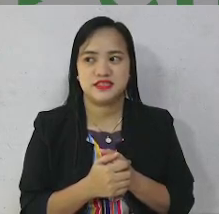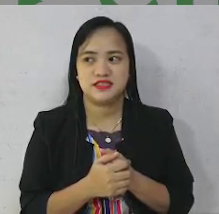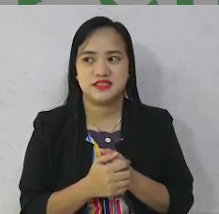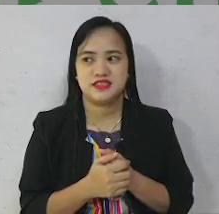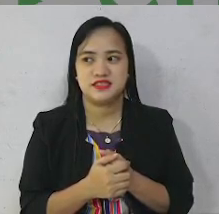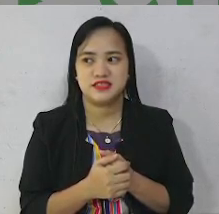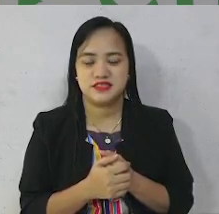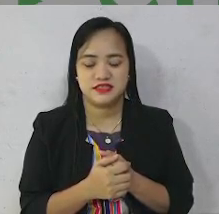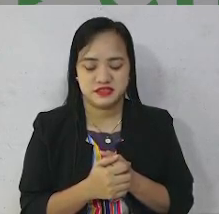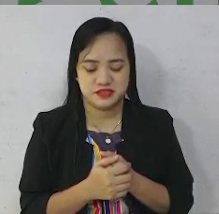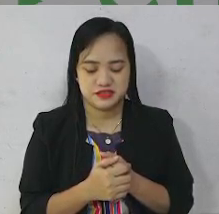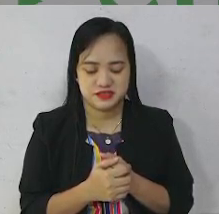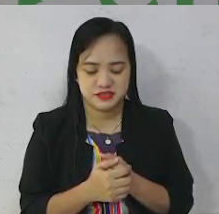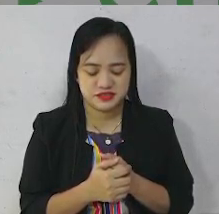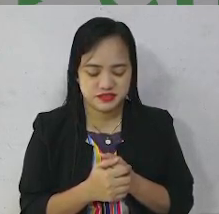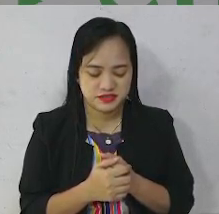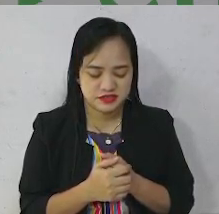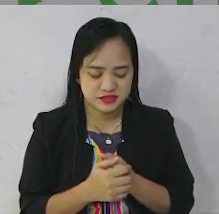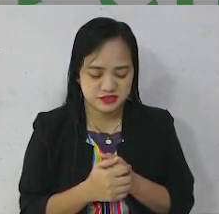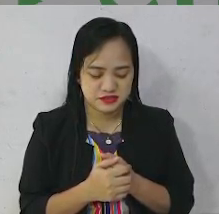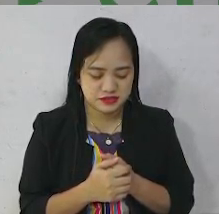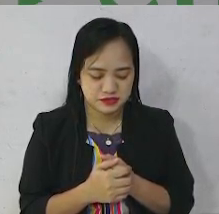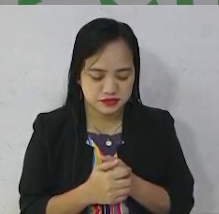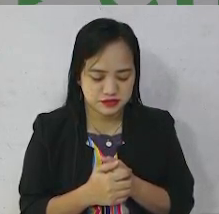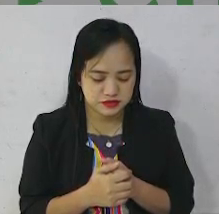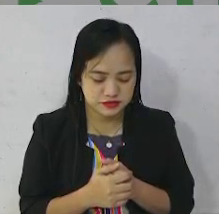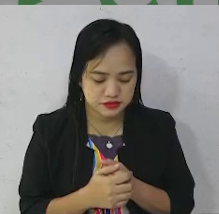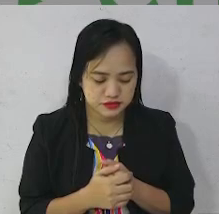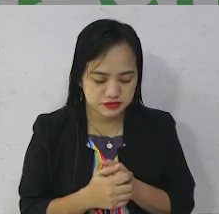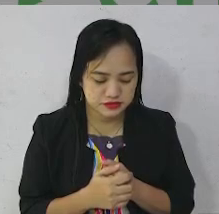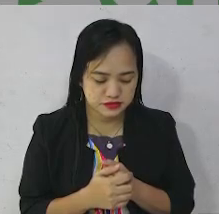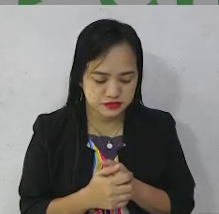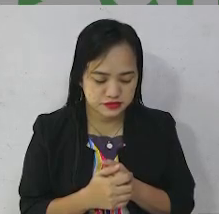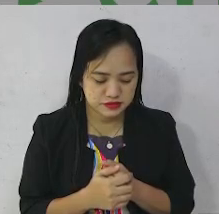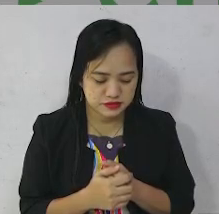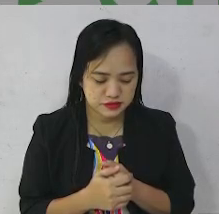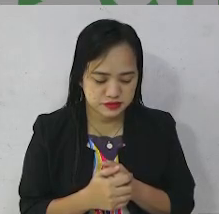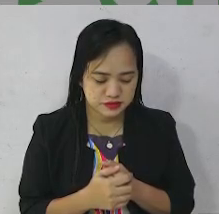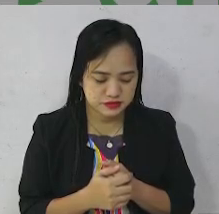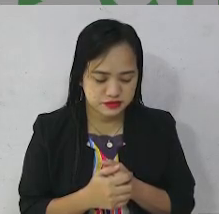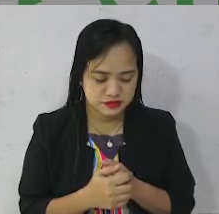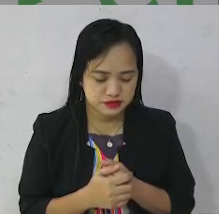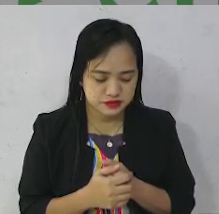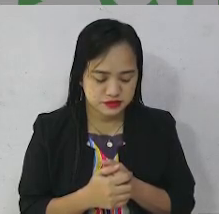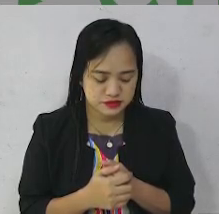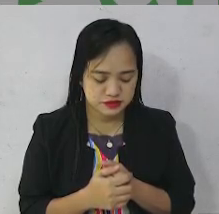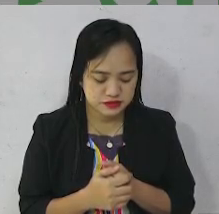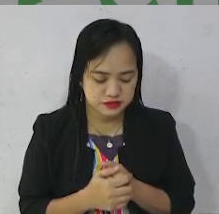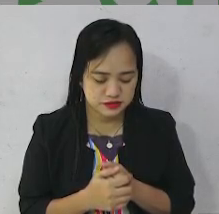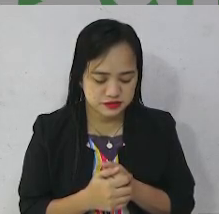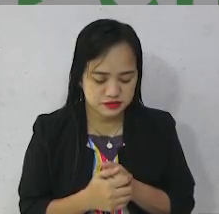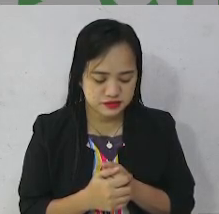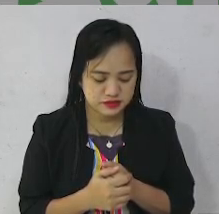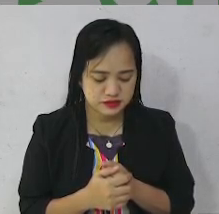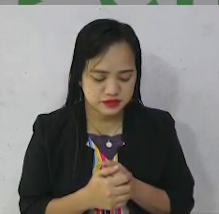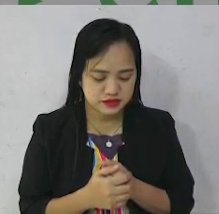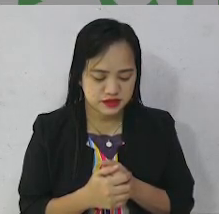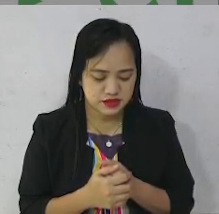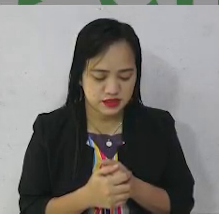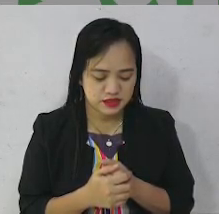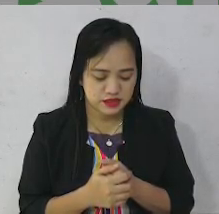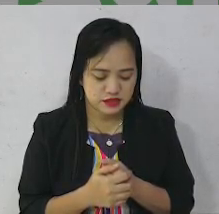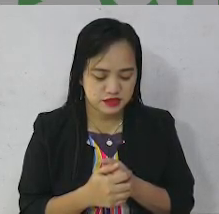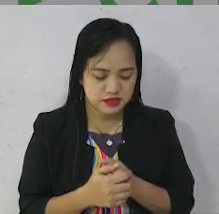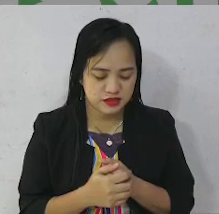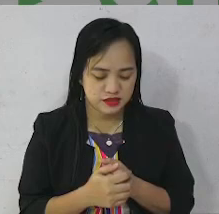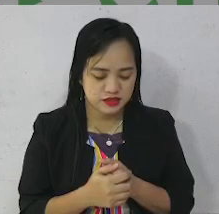conrad ano' para daw di maging Pango si baby Oo nga parating pindutin o pisilin ang